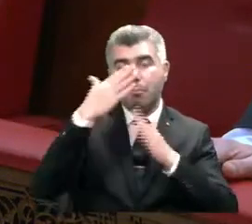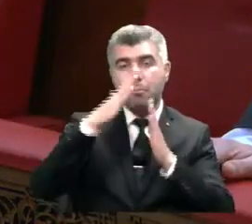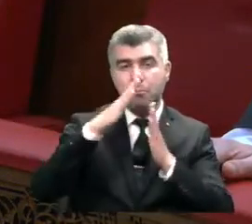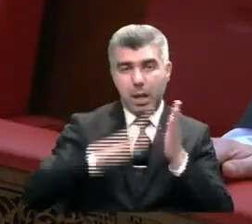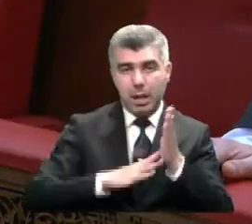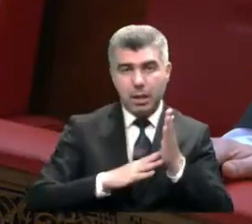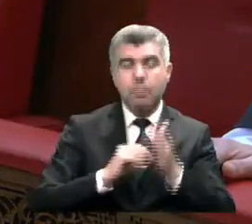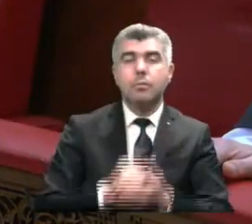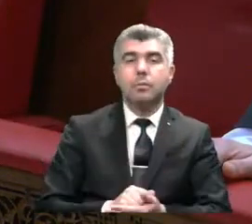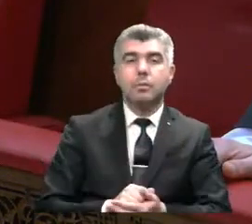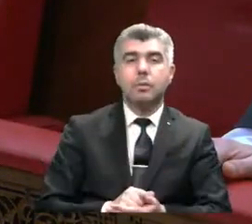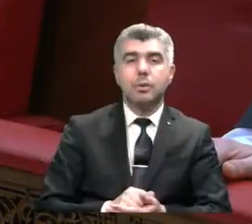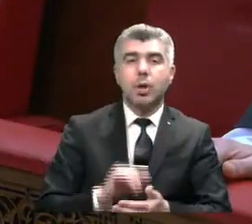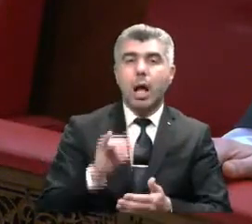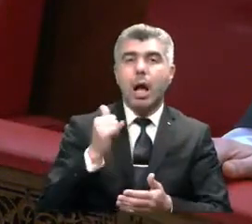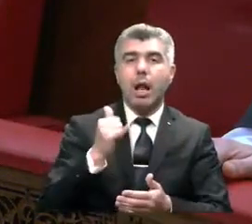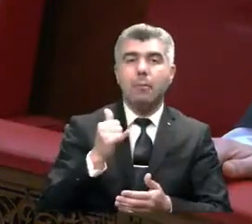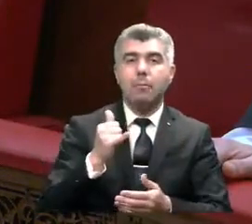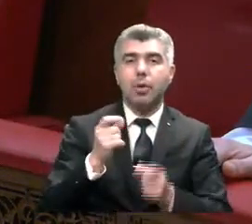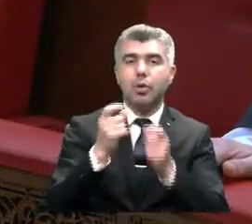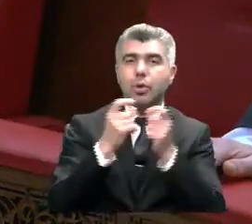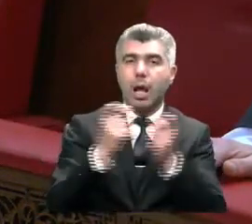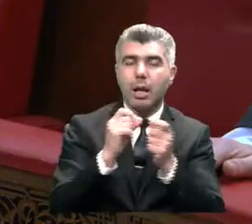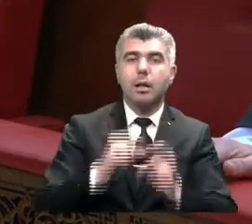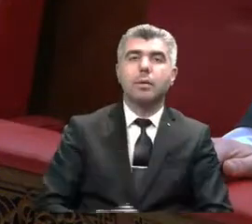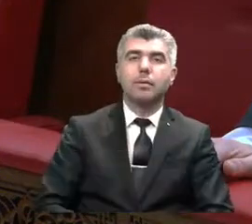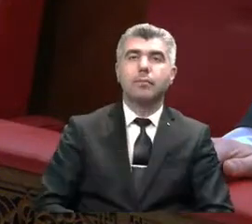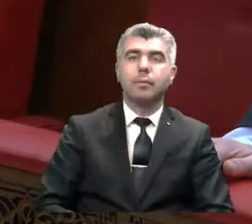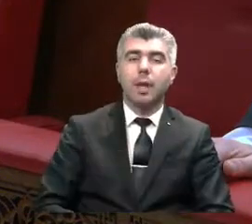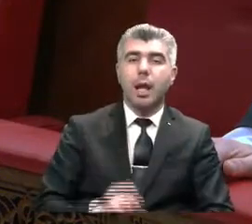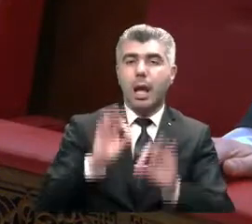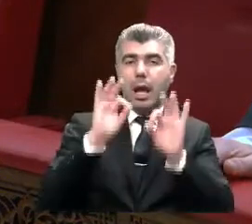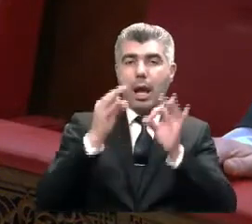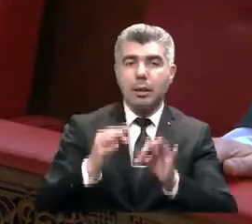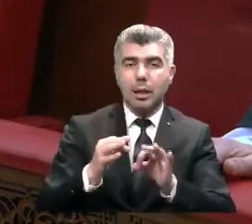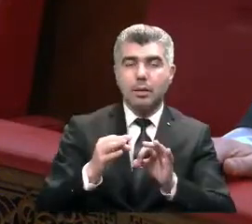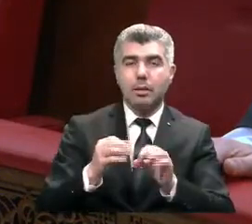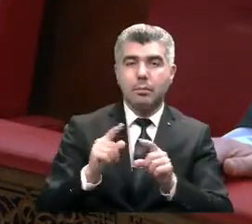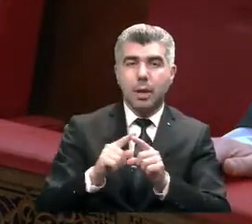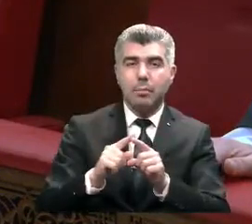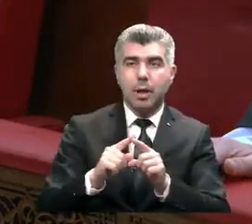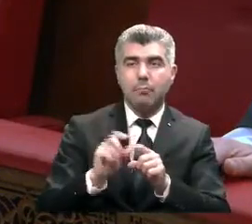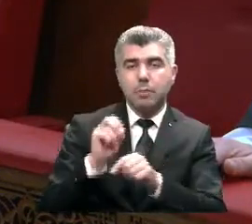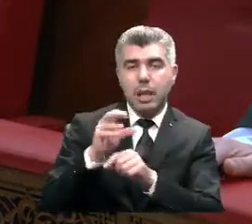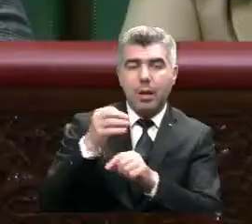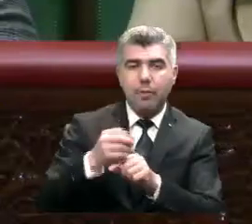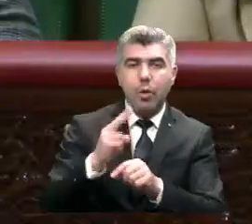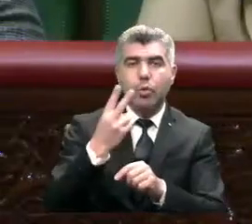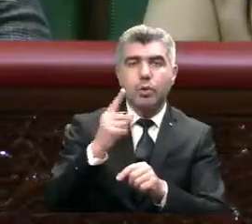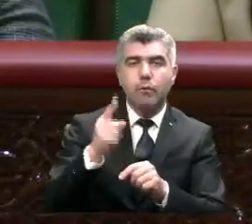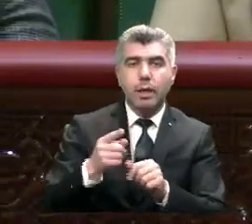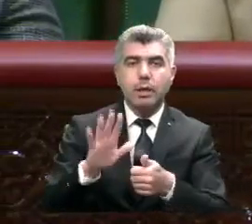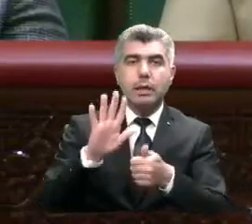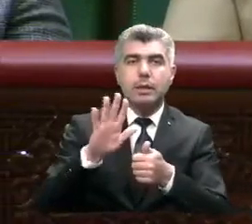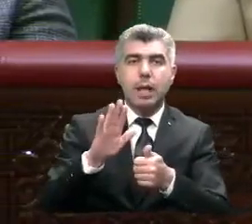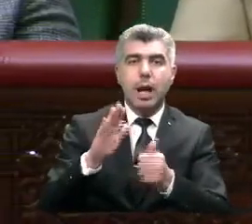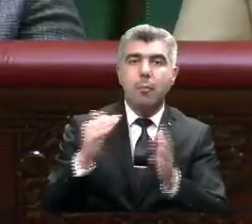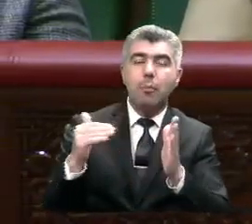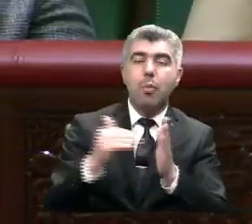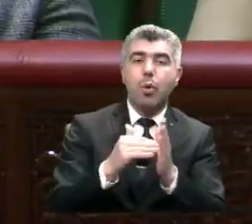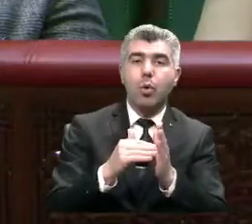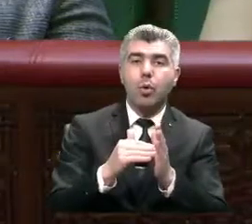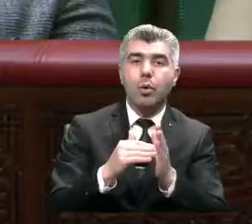بها الشركه العربيه للطيران بلغ عدد المسافرين ديال النقل الجوي الداخلي ما يزيد عن 2.6 ملايين مسافر سنه